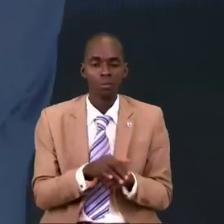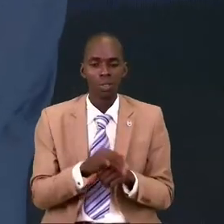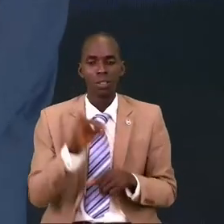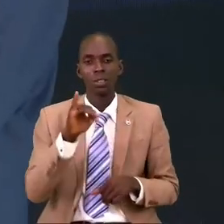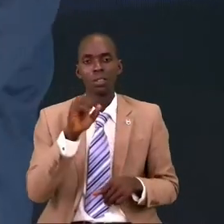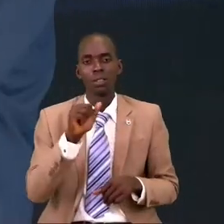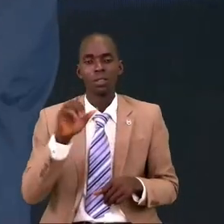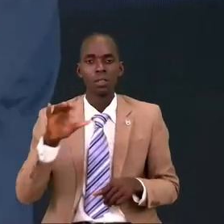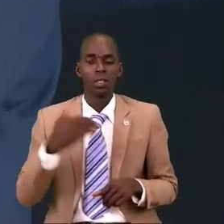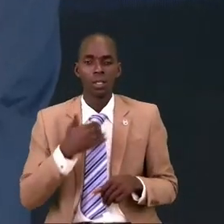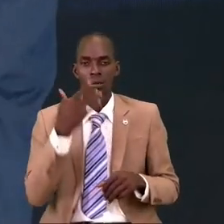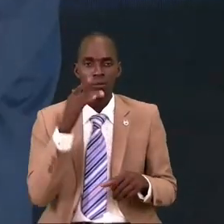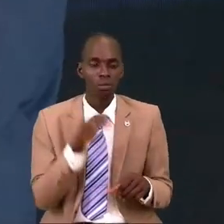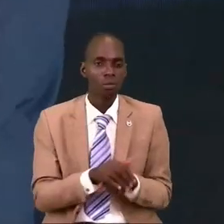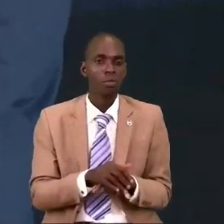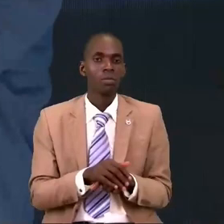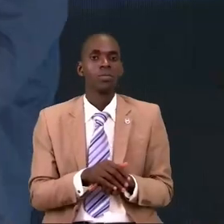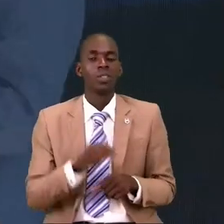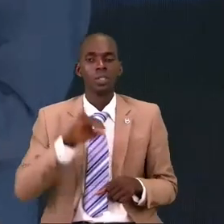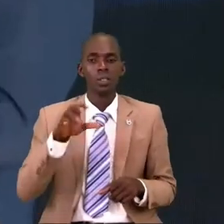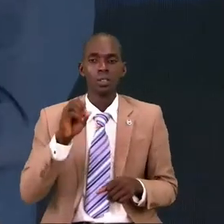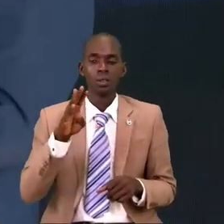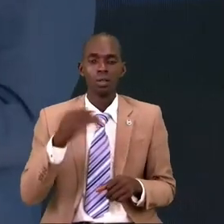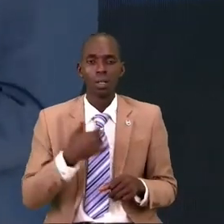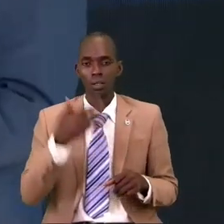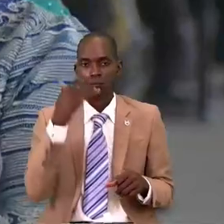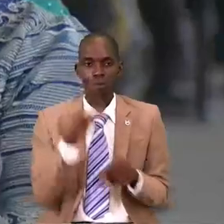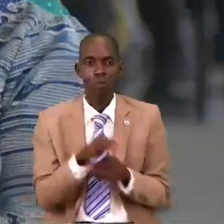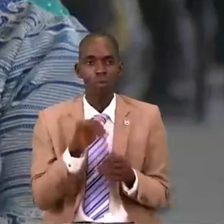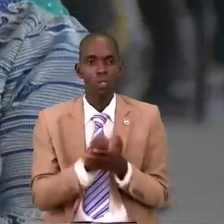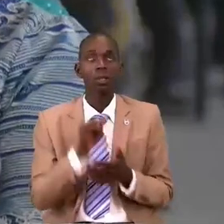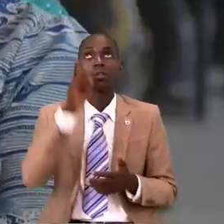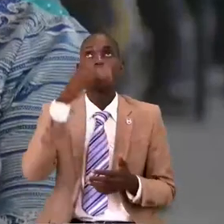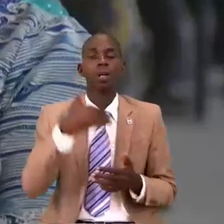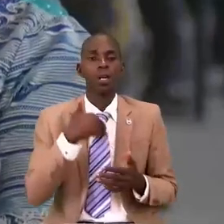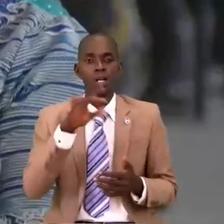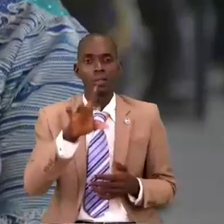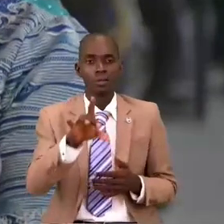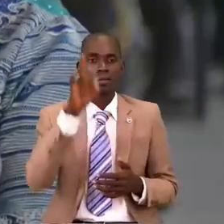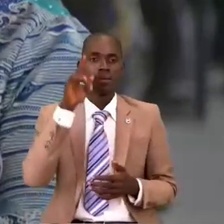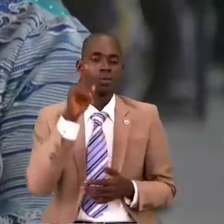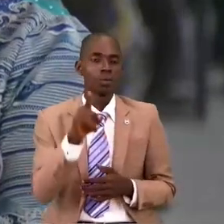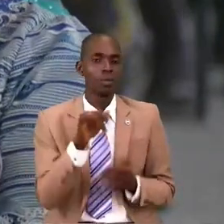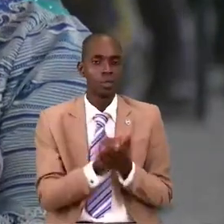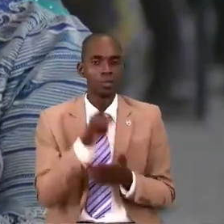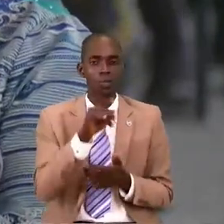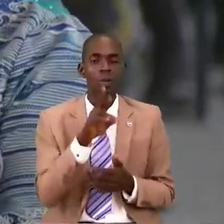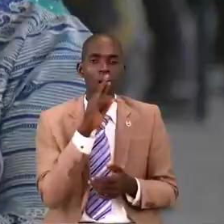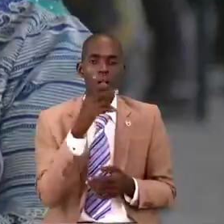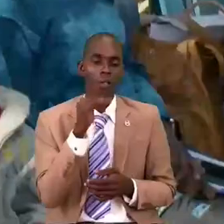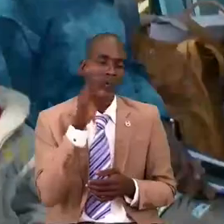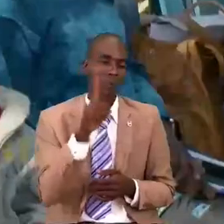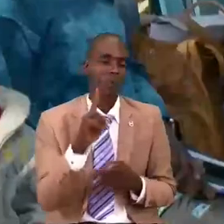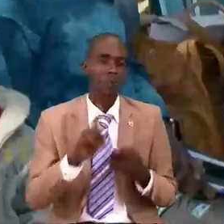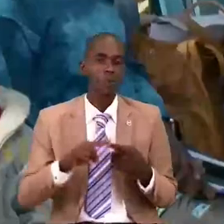t'a distingué, et c'est toi qui dois amener cela à l'accomplissement, tu seras fort, tu seras courageux. Quand